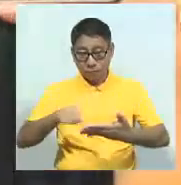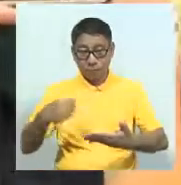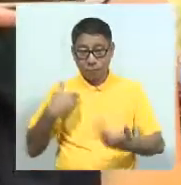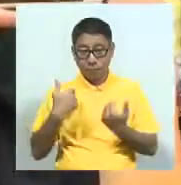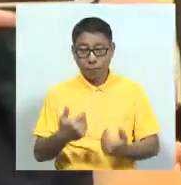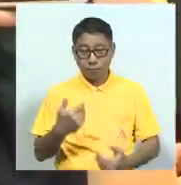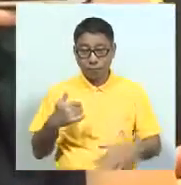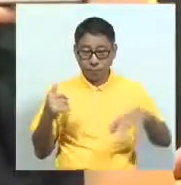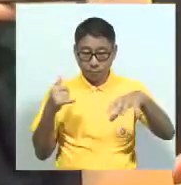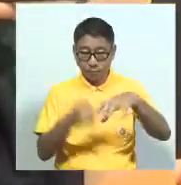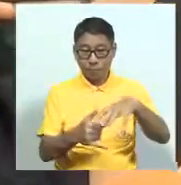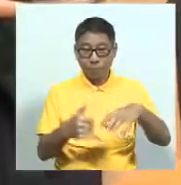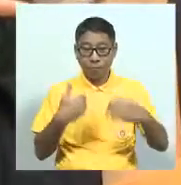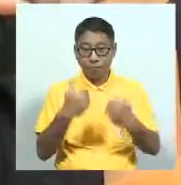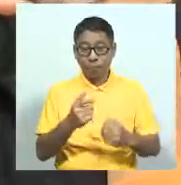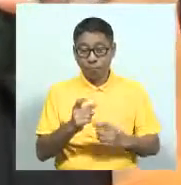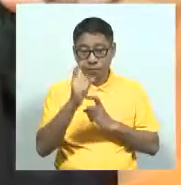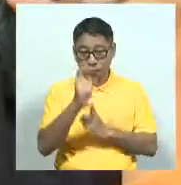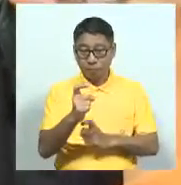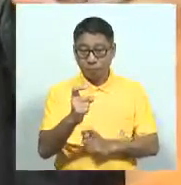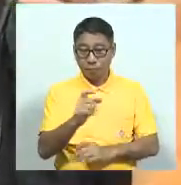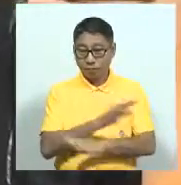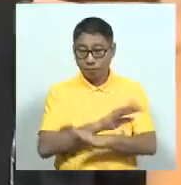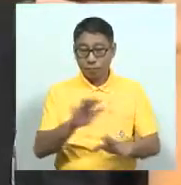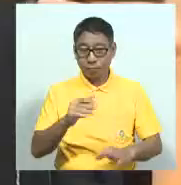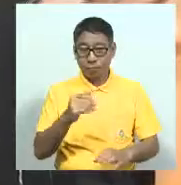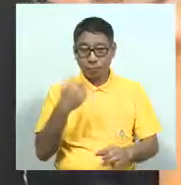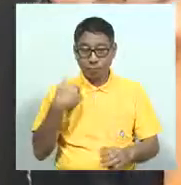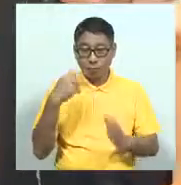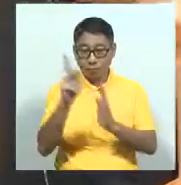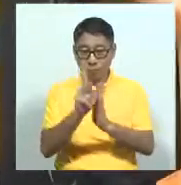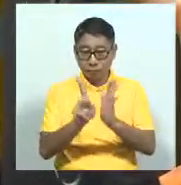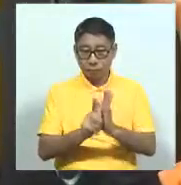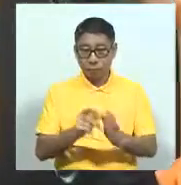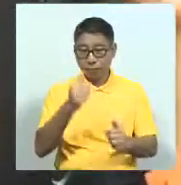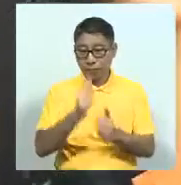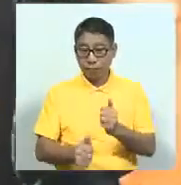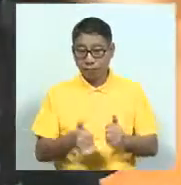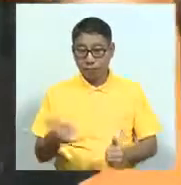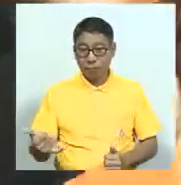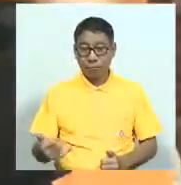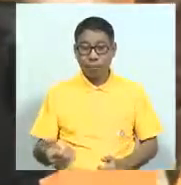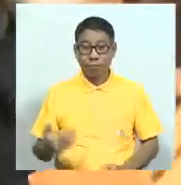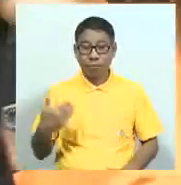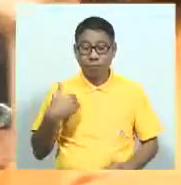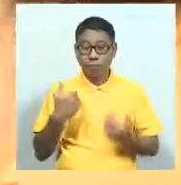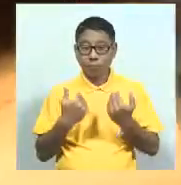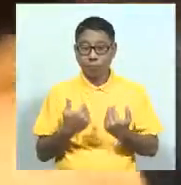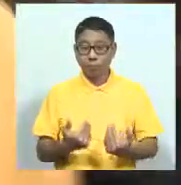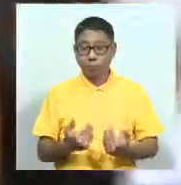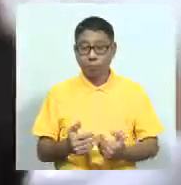มก็คงไม่เอาตัวเข้าไปให้มันเสี่ยงมากมายหรอกผมมีกติกามีกฎหมายมีกติกาผมทุกตัวนี ่วันนี้คุณจุลิน ทร์สโลแกนใจ